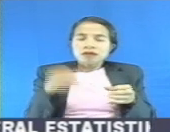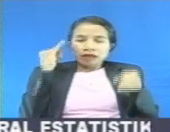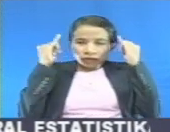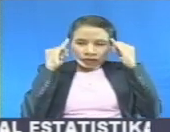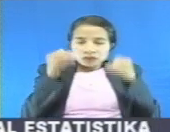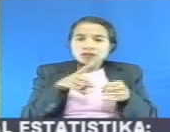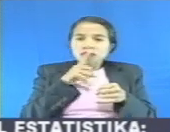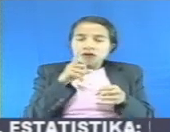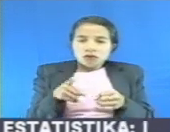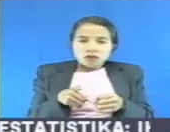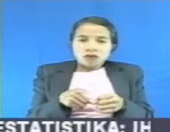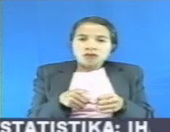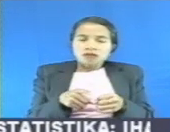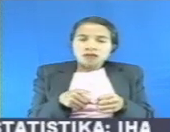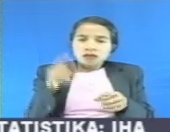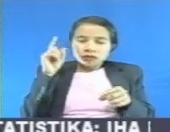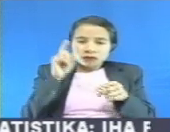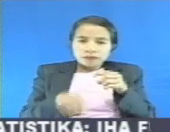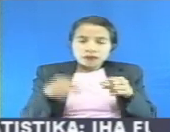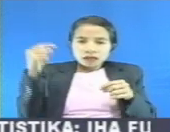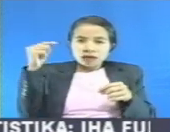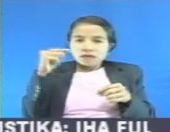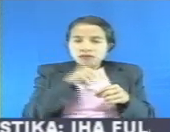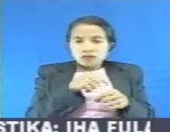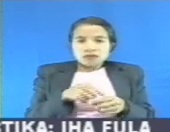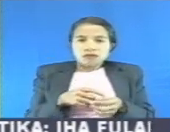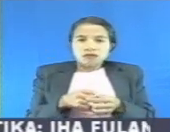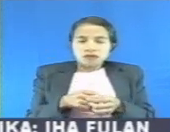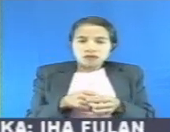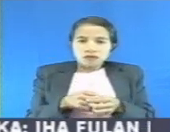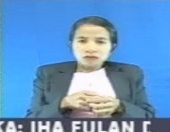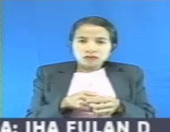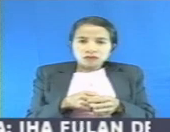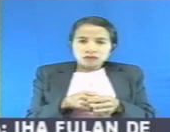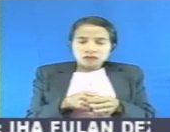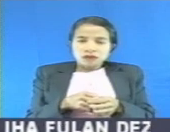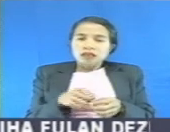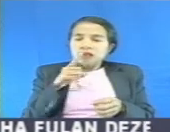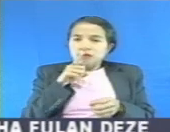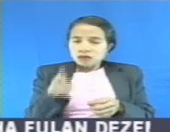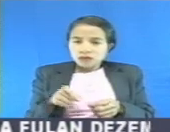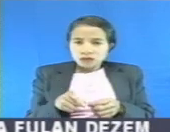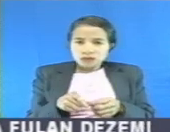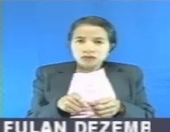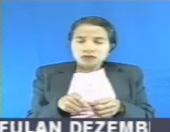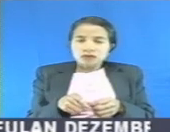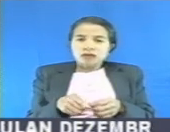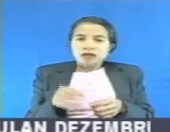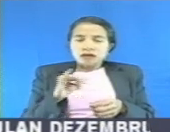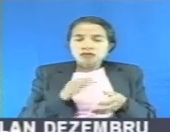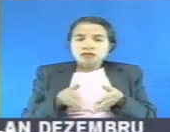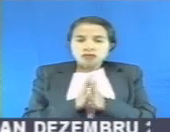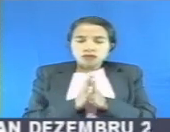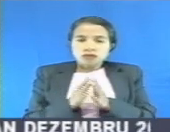informasan klaru atu desconfiane buat nebe keita desconfiane la realidade. Mus desculpa, hus